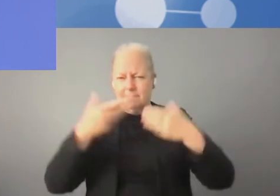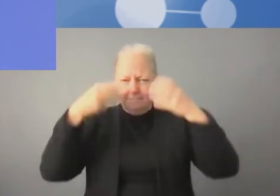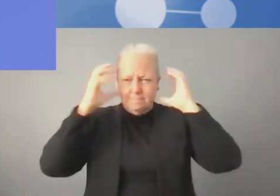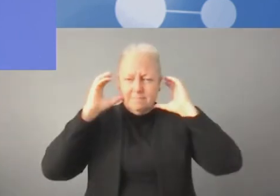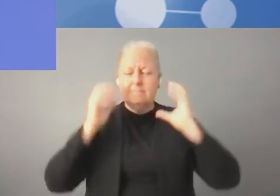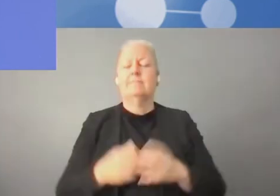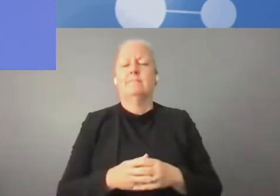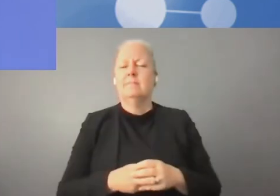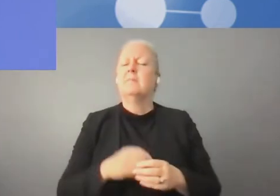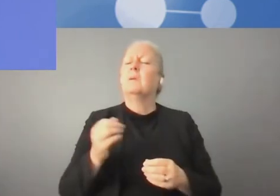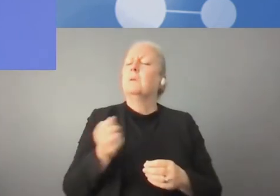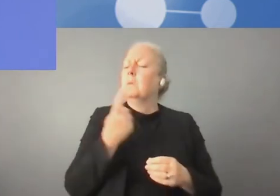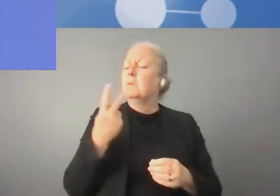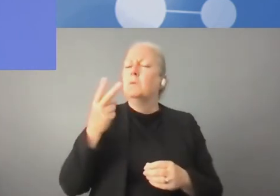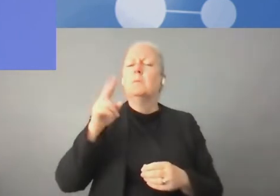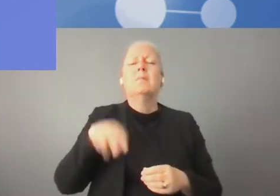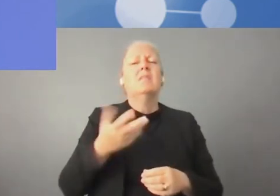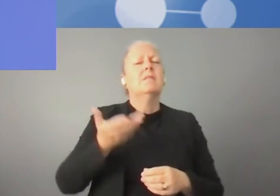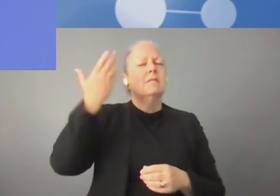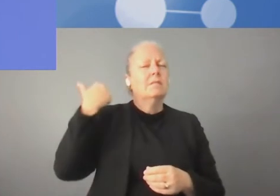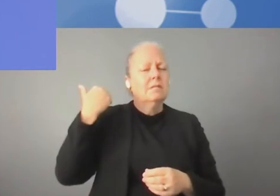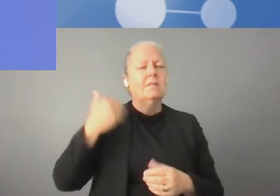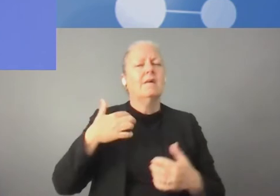我想请大使先生给我们在